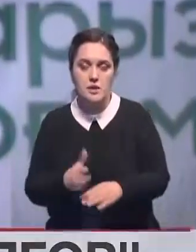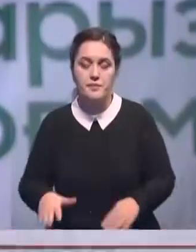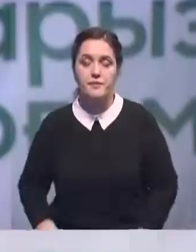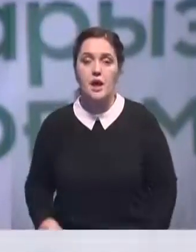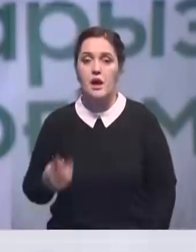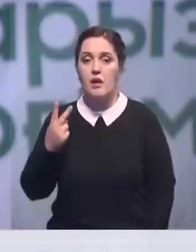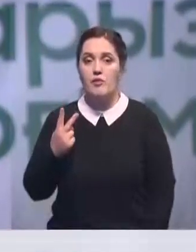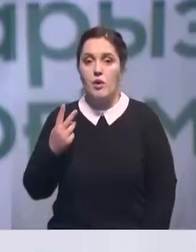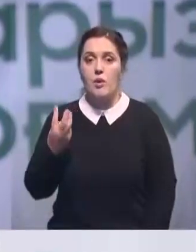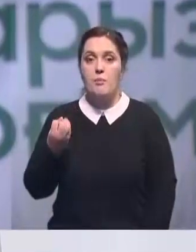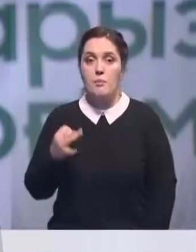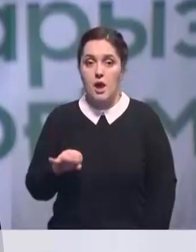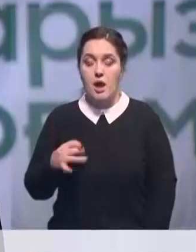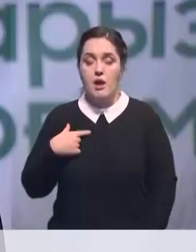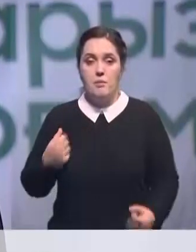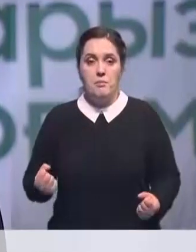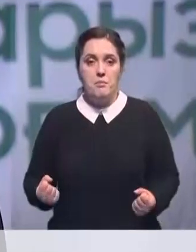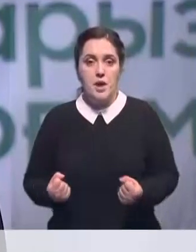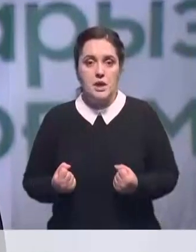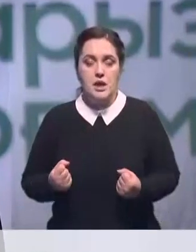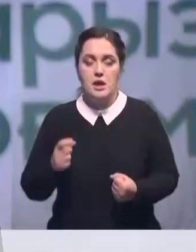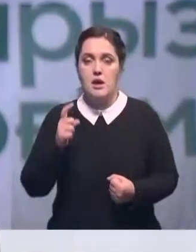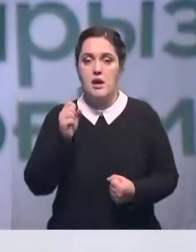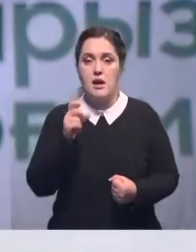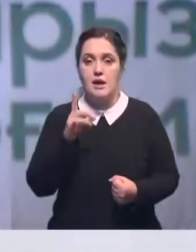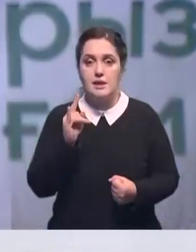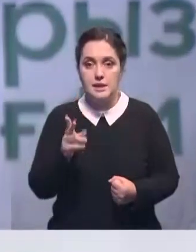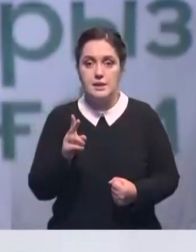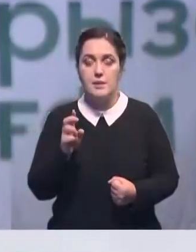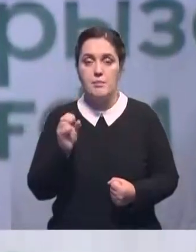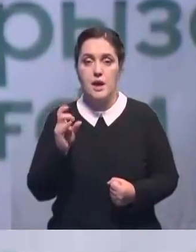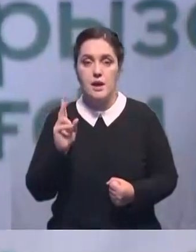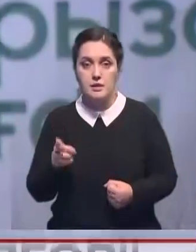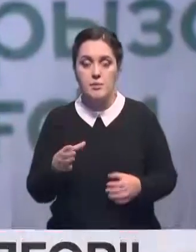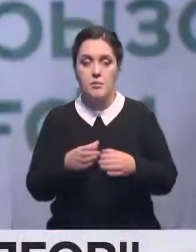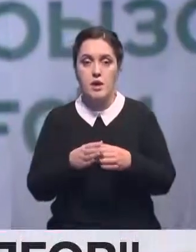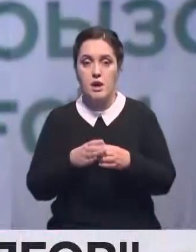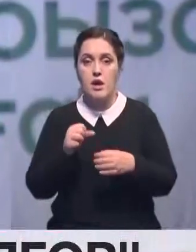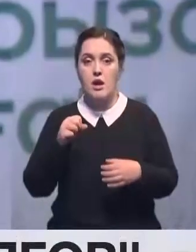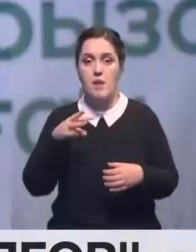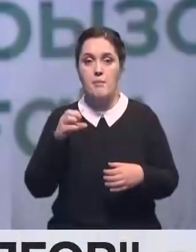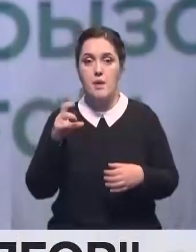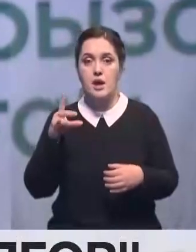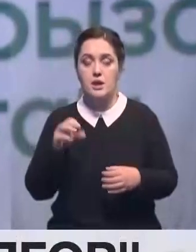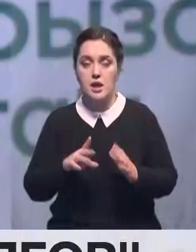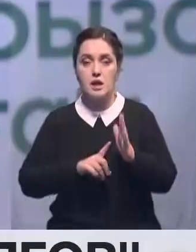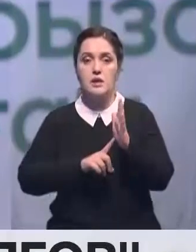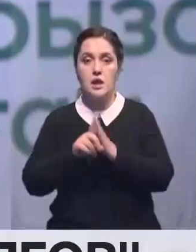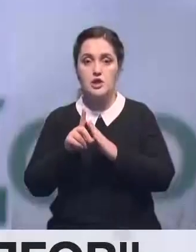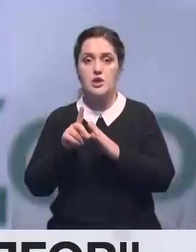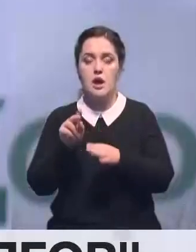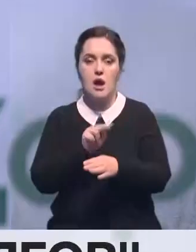года при поддержке ык банка партия Мона начала массовое обучение финансовой